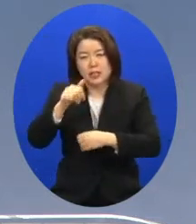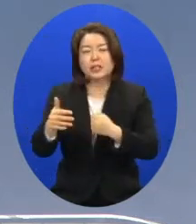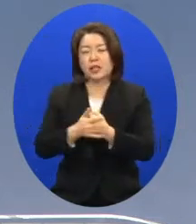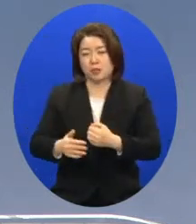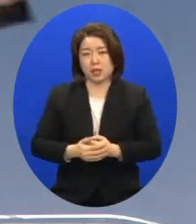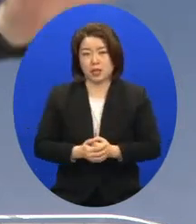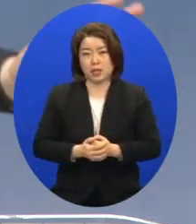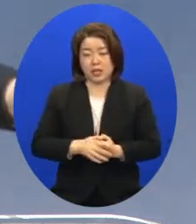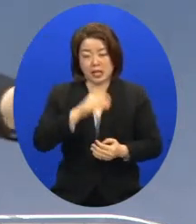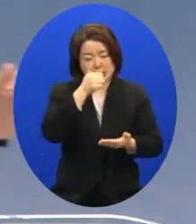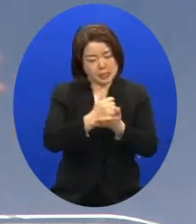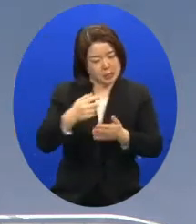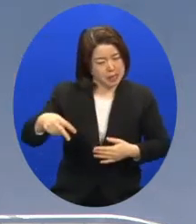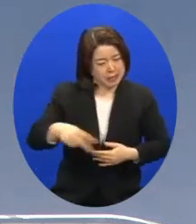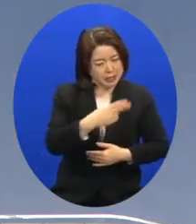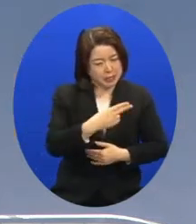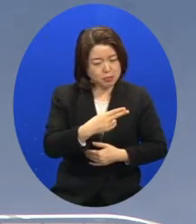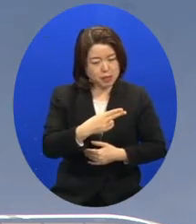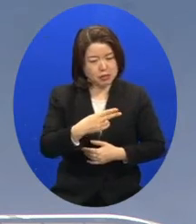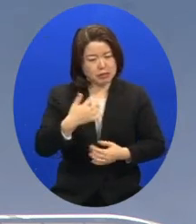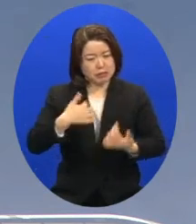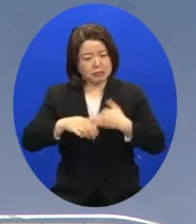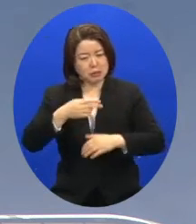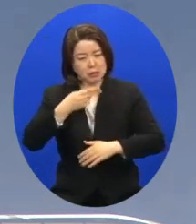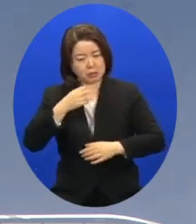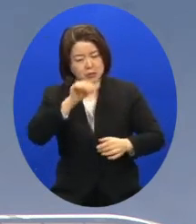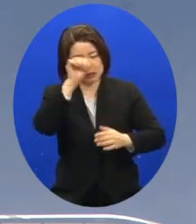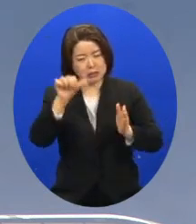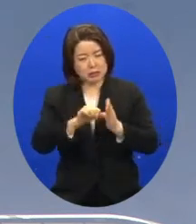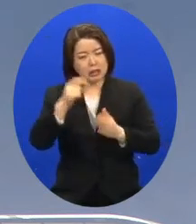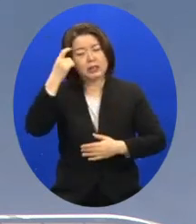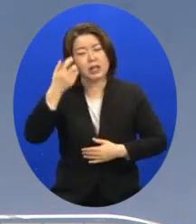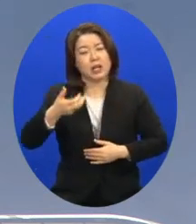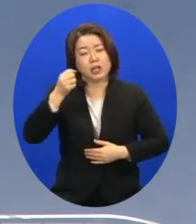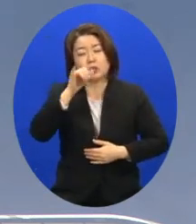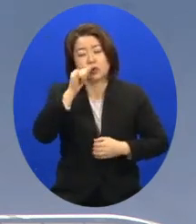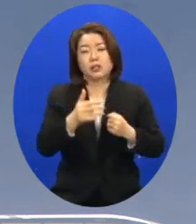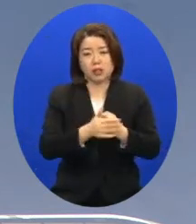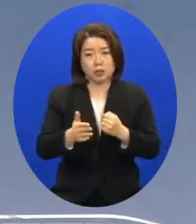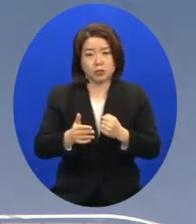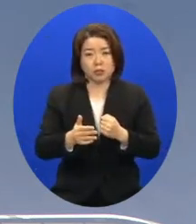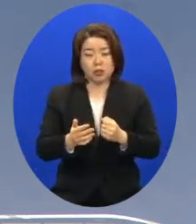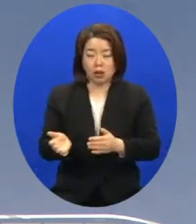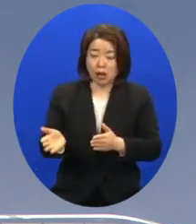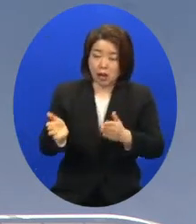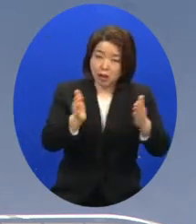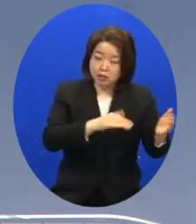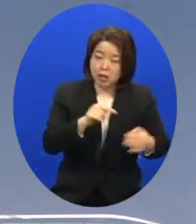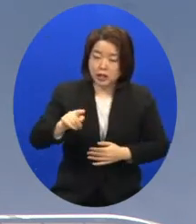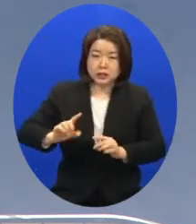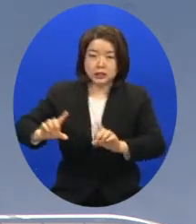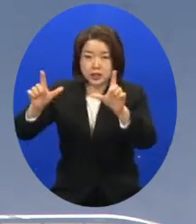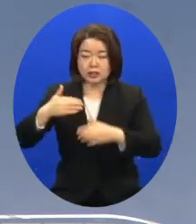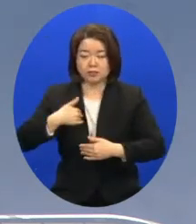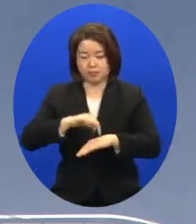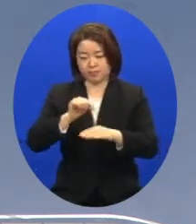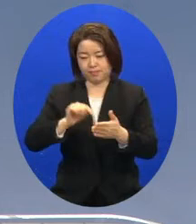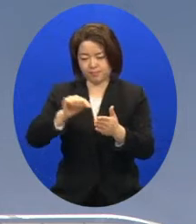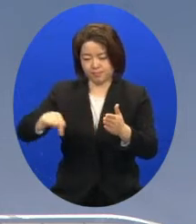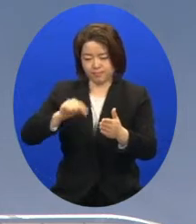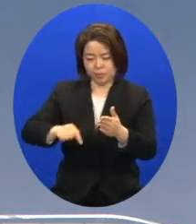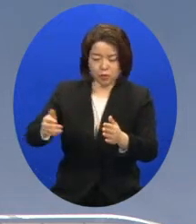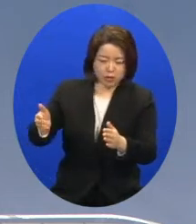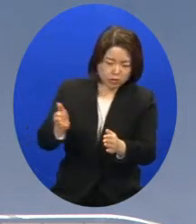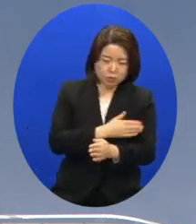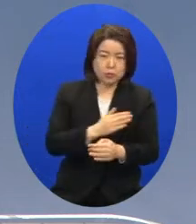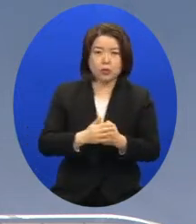버리고 사는 것은 재미없는 인생이라고 생각하고 이기 때문에 근데 그날은 제 마음속에서 부터 죄에